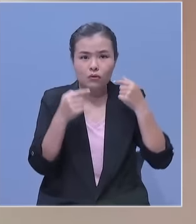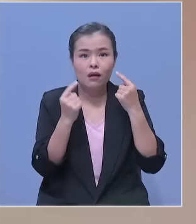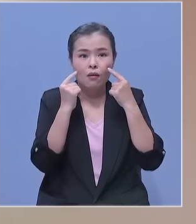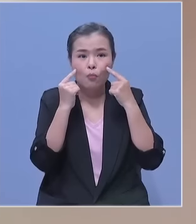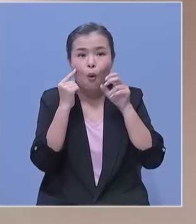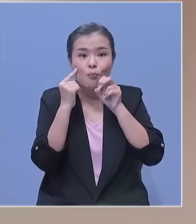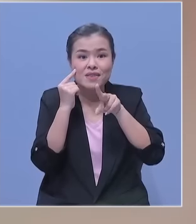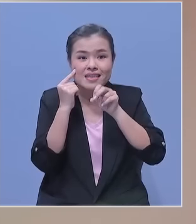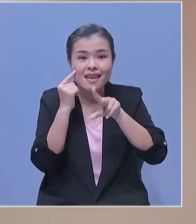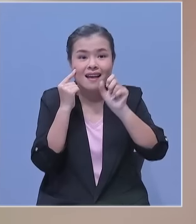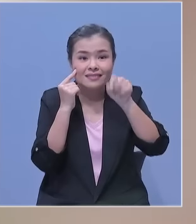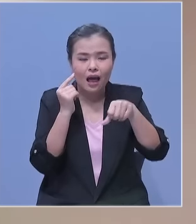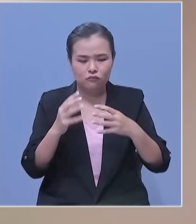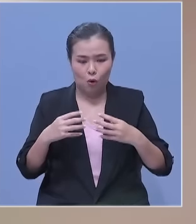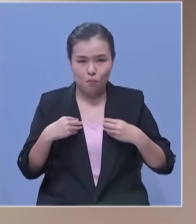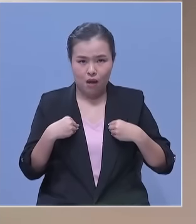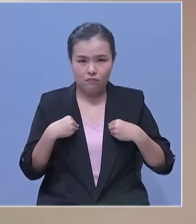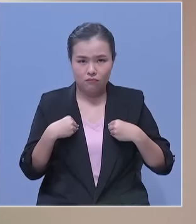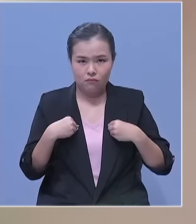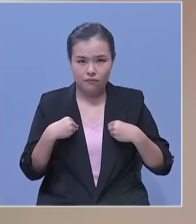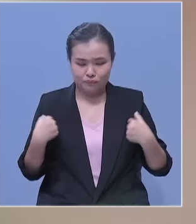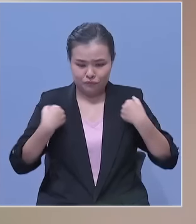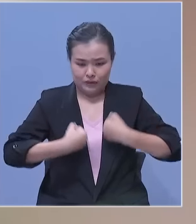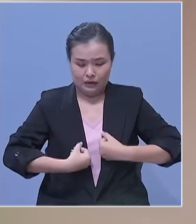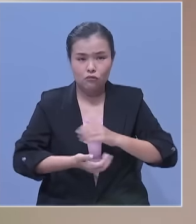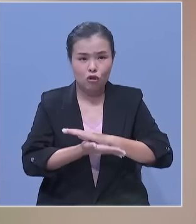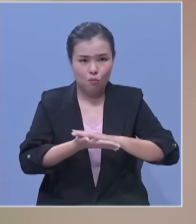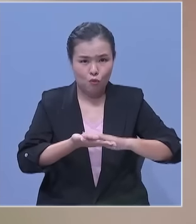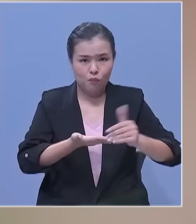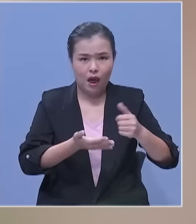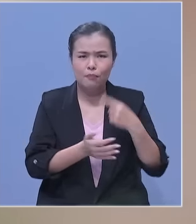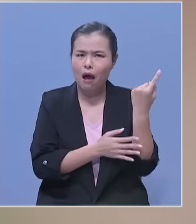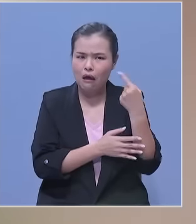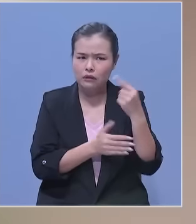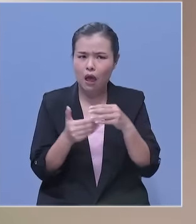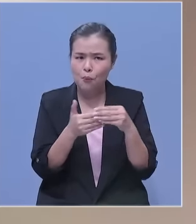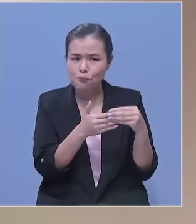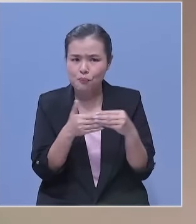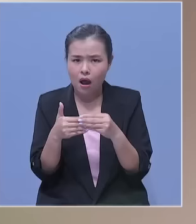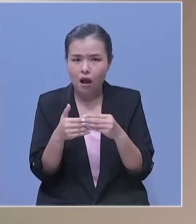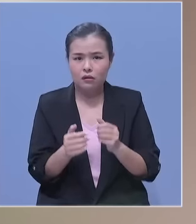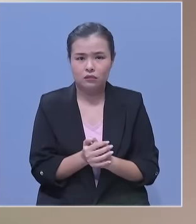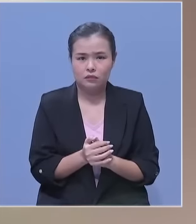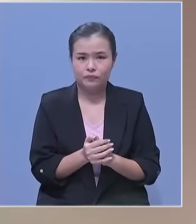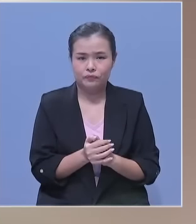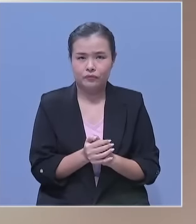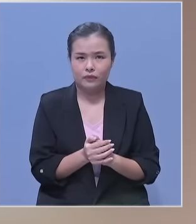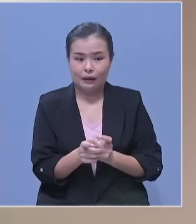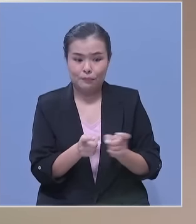มเหี้ยครับผมยอมรับนะแต่ผมไม่ได้แต่งตัวไม่สุภาพนะผมพาคนมาเที่ยวนะครับฝากของผู้จัดงานนะ